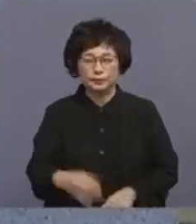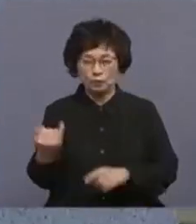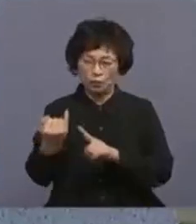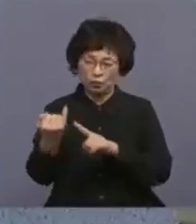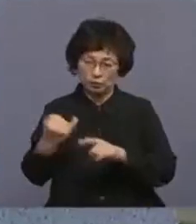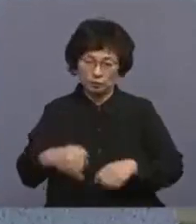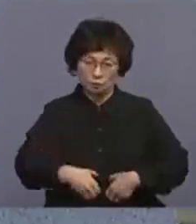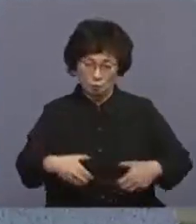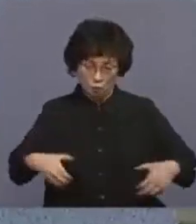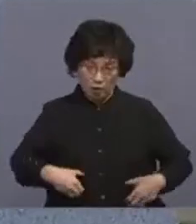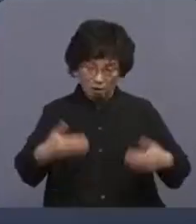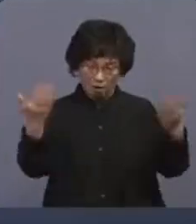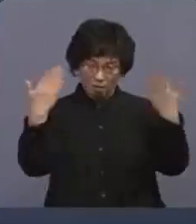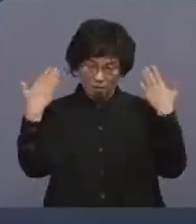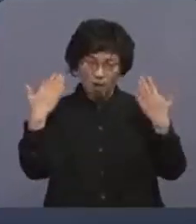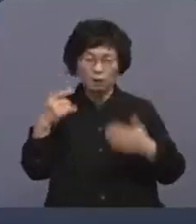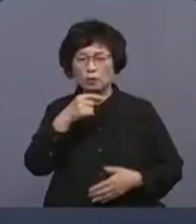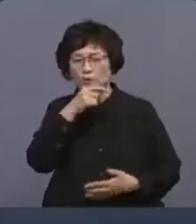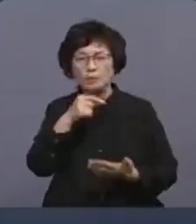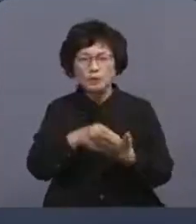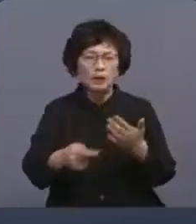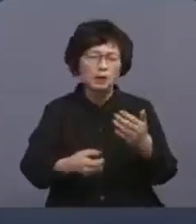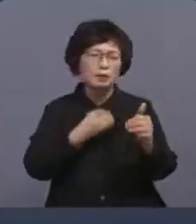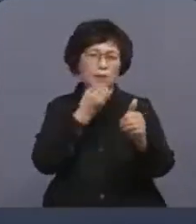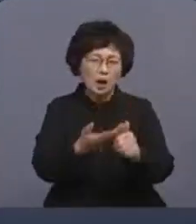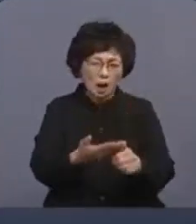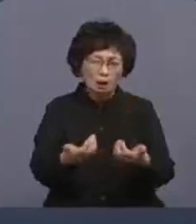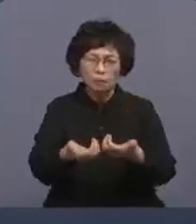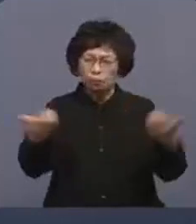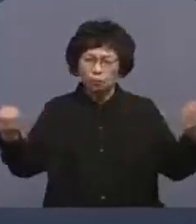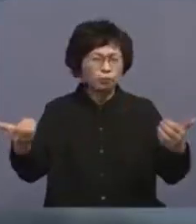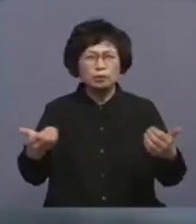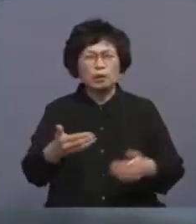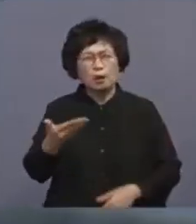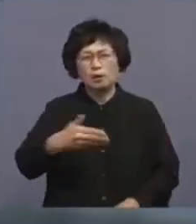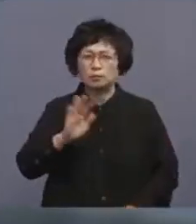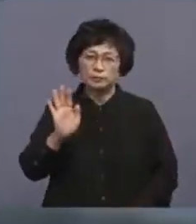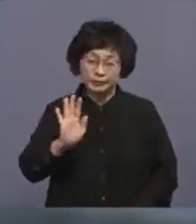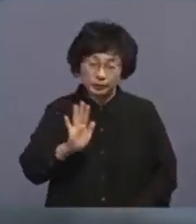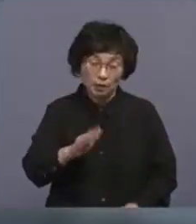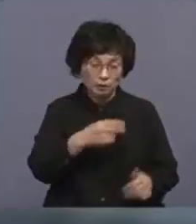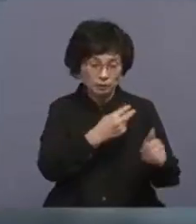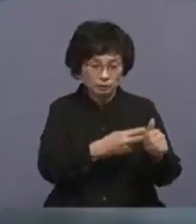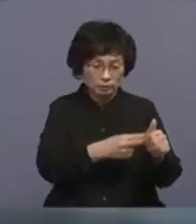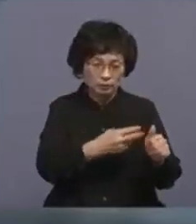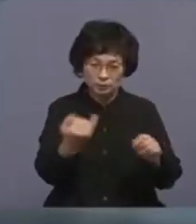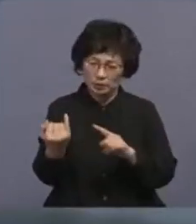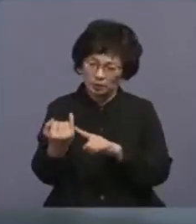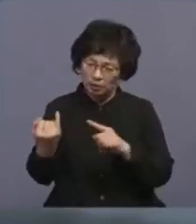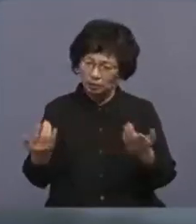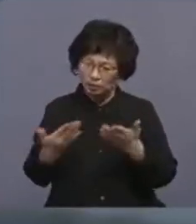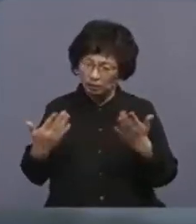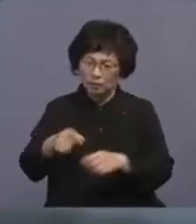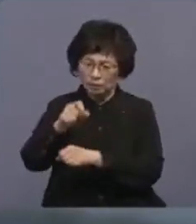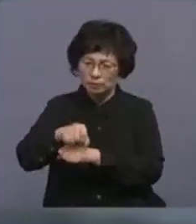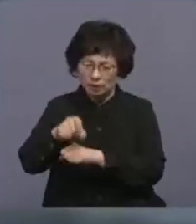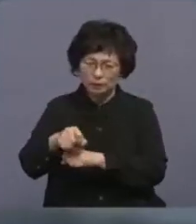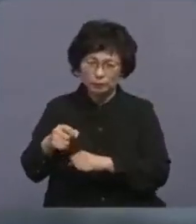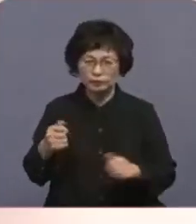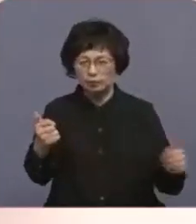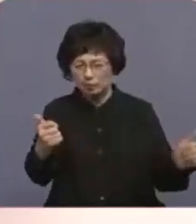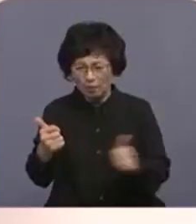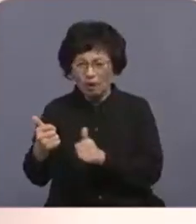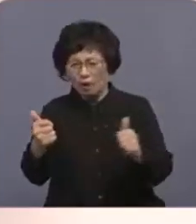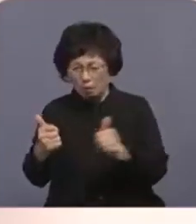용기를 내 학교에도 피해 사실를 알렸지만 분리 조치는 없었고 그사이 교수는 씨가 일하는 학부 사무실을 수차례